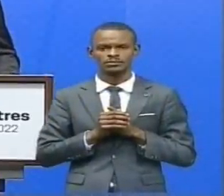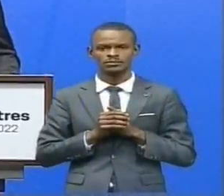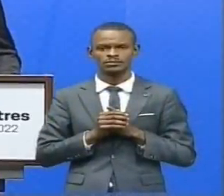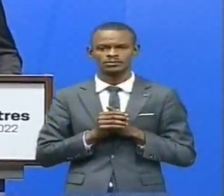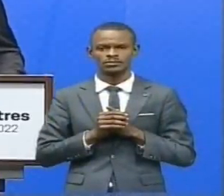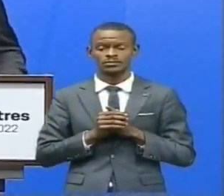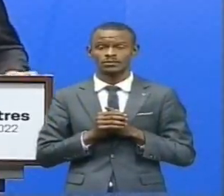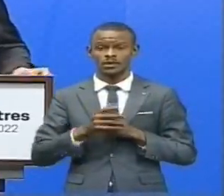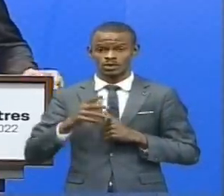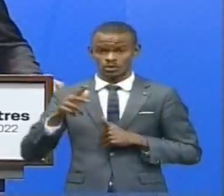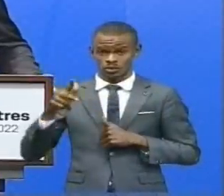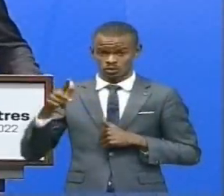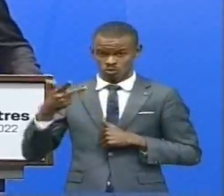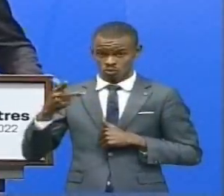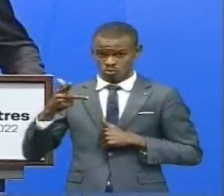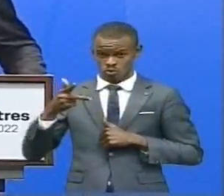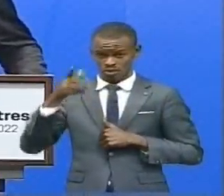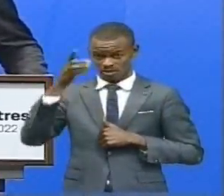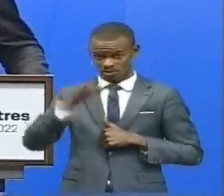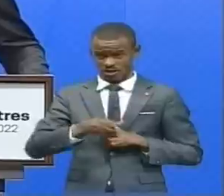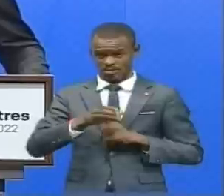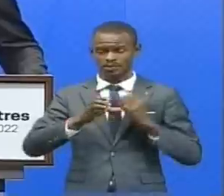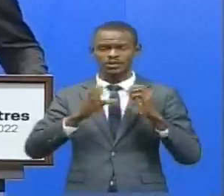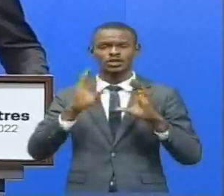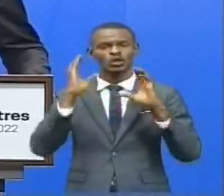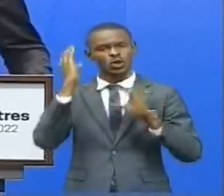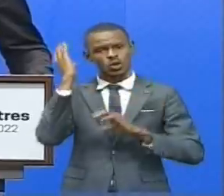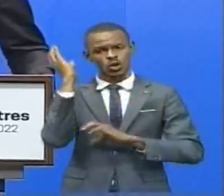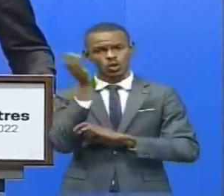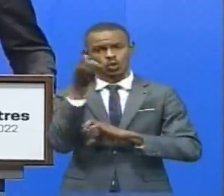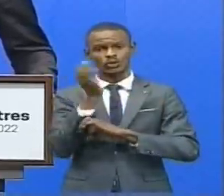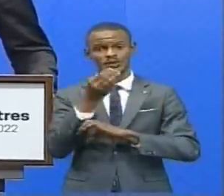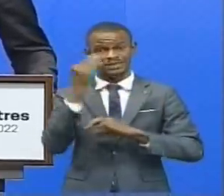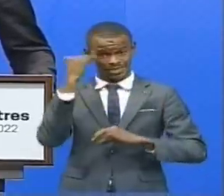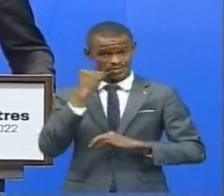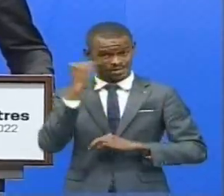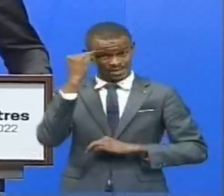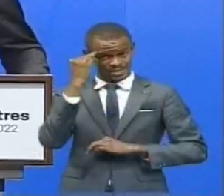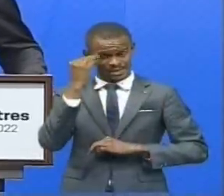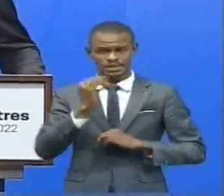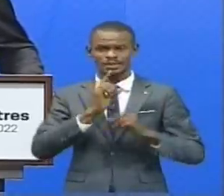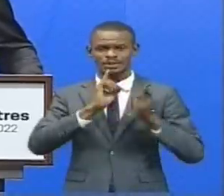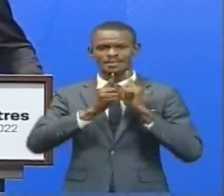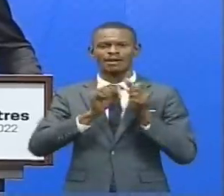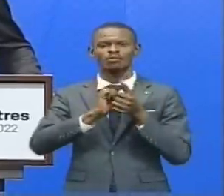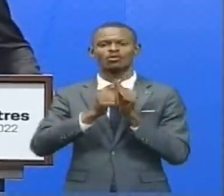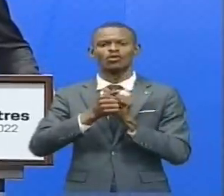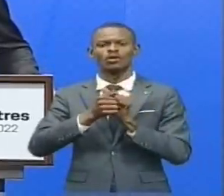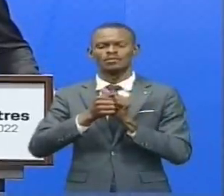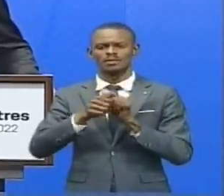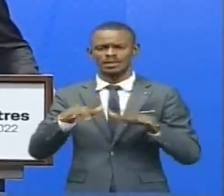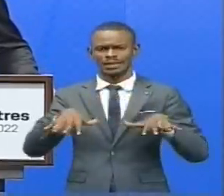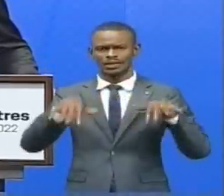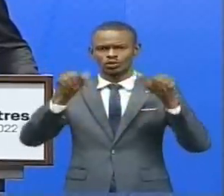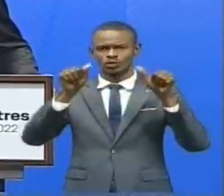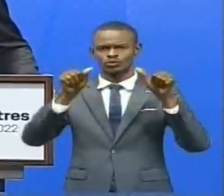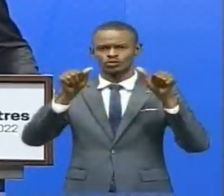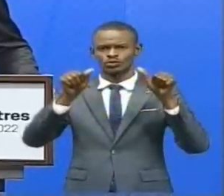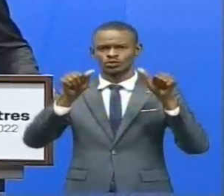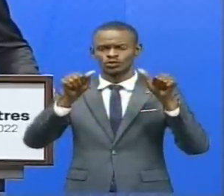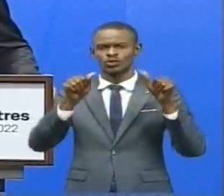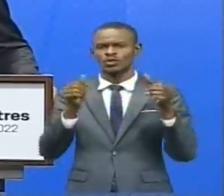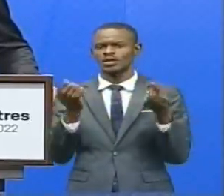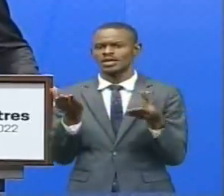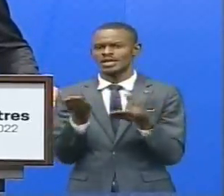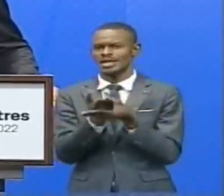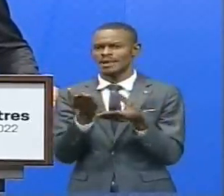Au troisième chapitre du Conseil de ministres de ce jour, relatif à l'approbation d'un relevé des décisions du Conseil de ministres, le